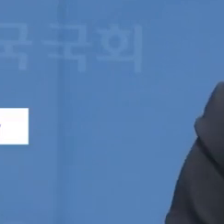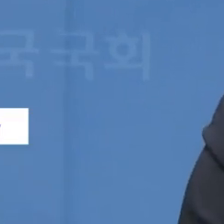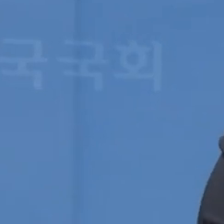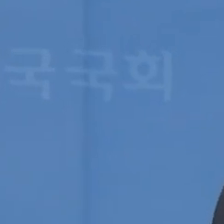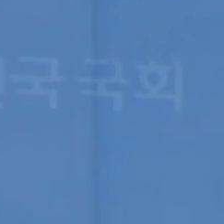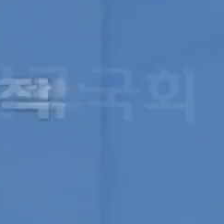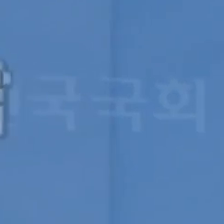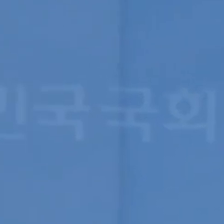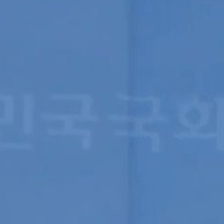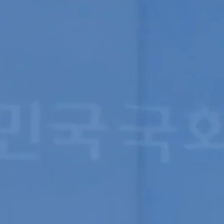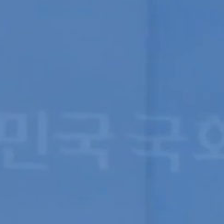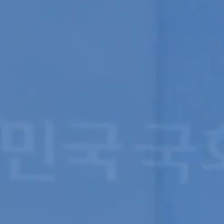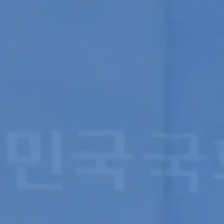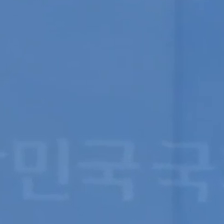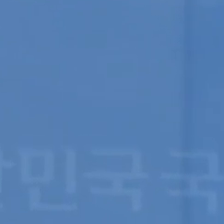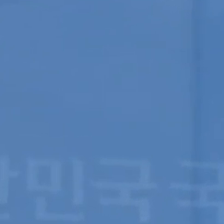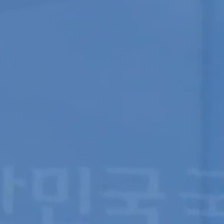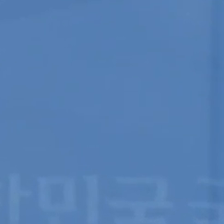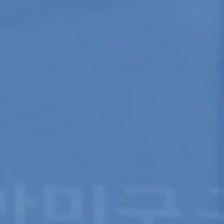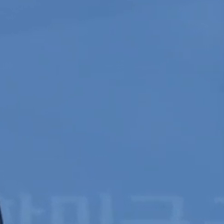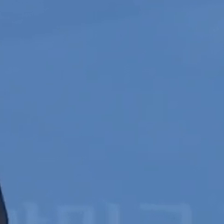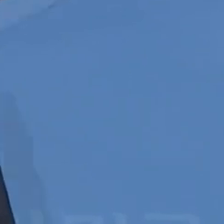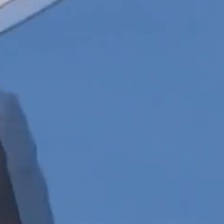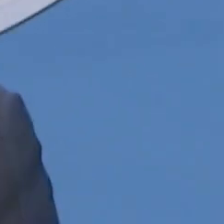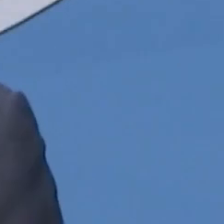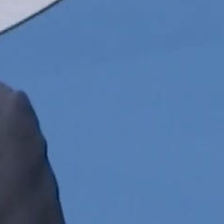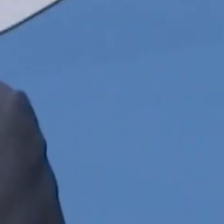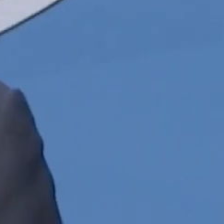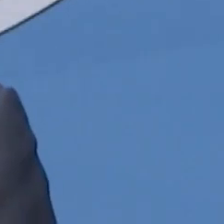있을까? 그 고민의 시작은